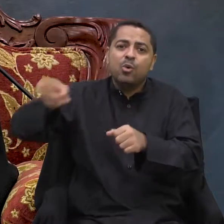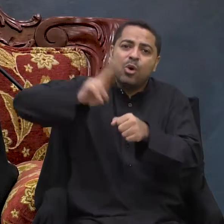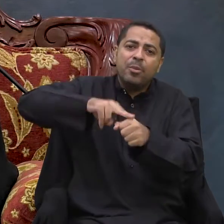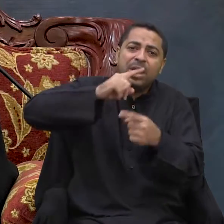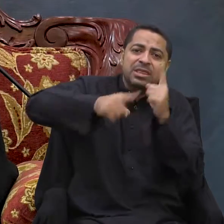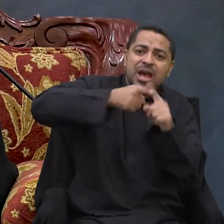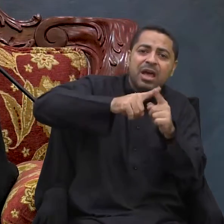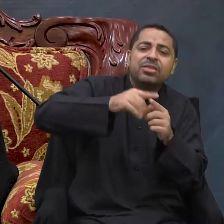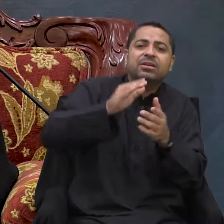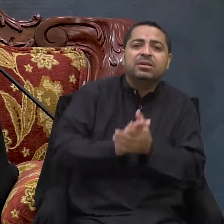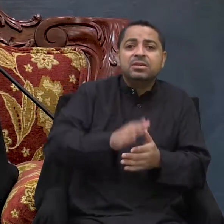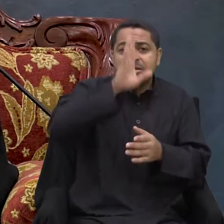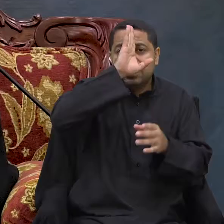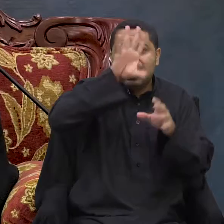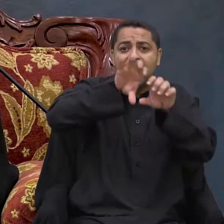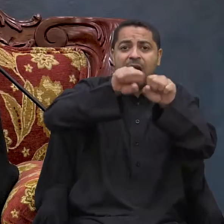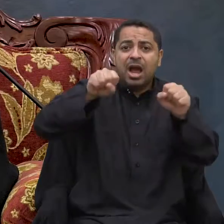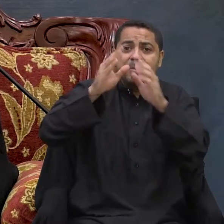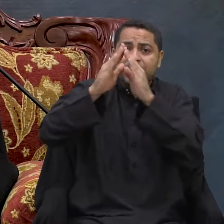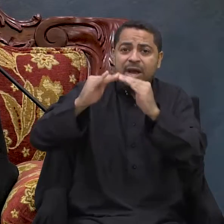الأعداء، فنادى: يا